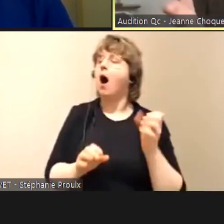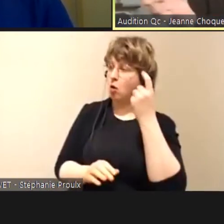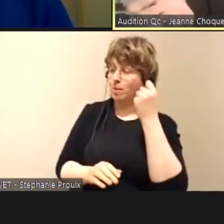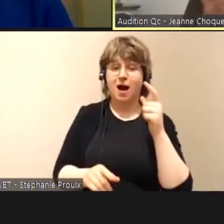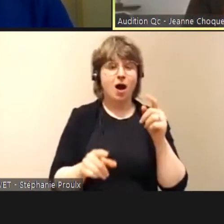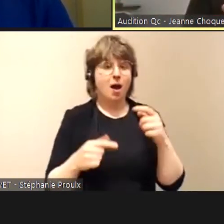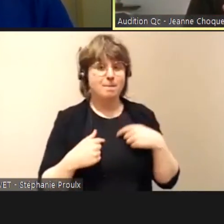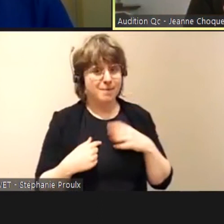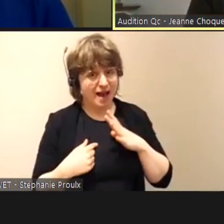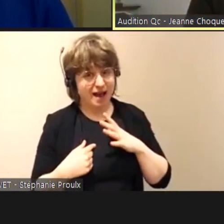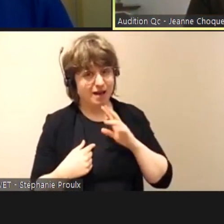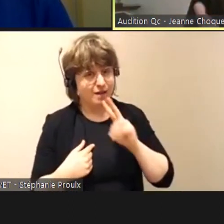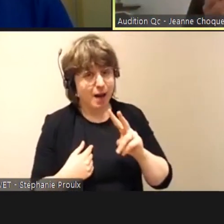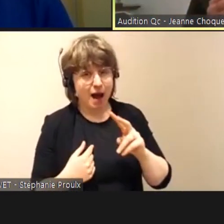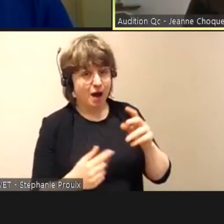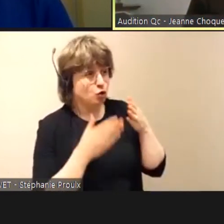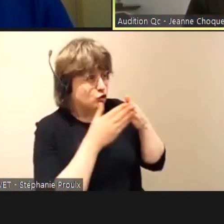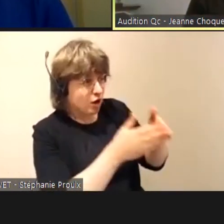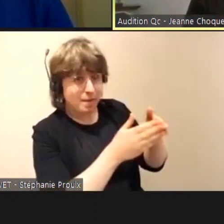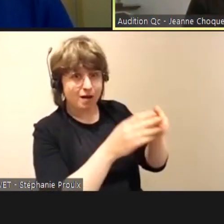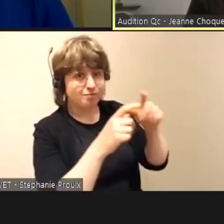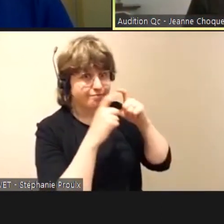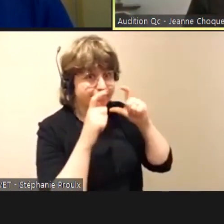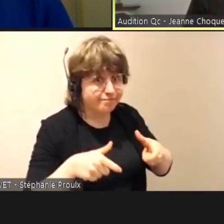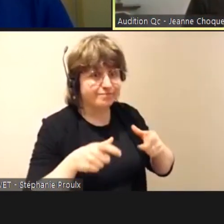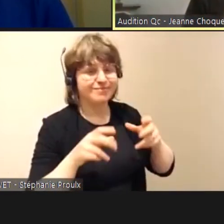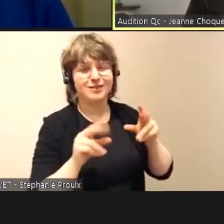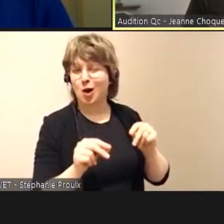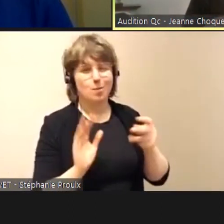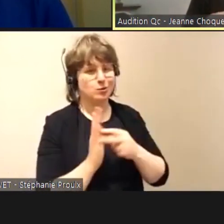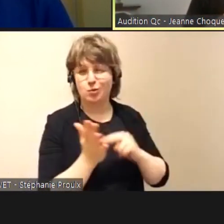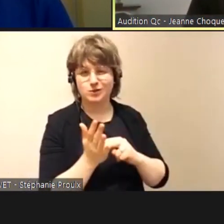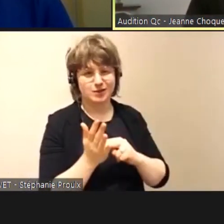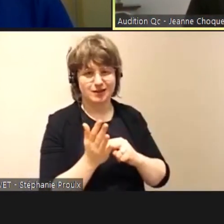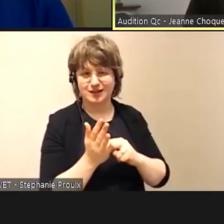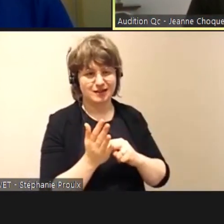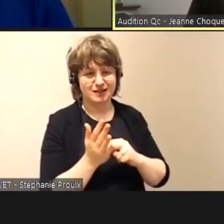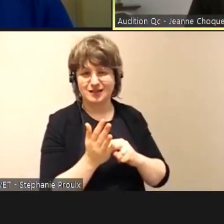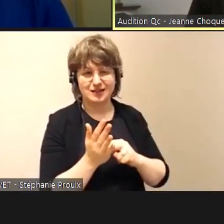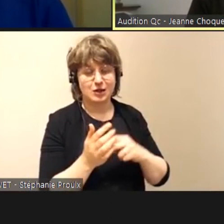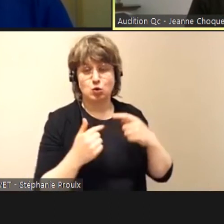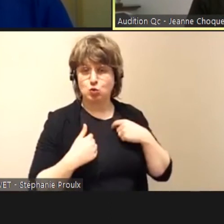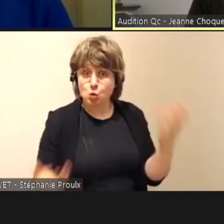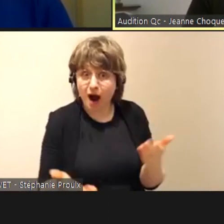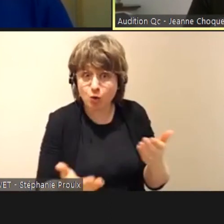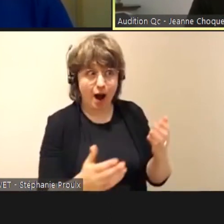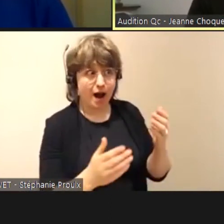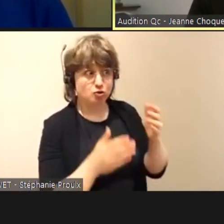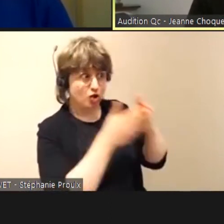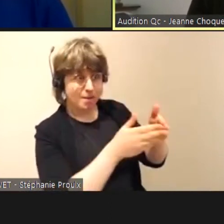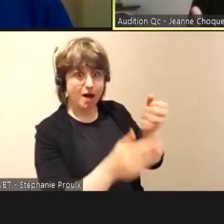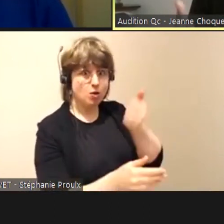son masque. Madame Dugol l'a demandé tantôt, mais c'était un professionnel de l'audition. Ce n'est pas une stratégie qu'on encourage, parce que si